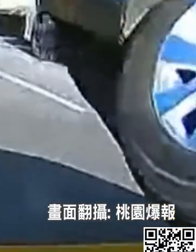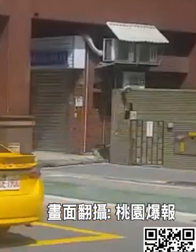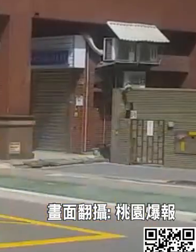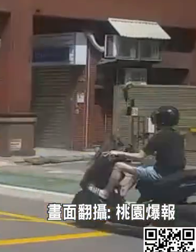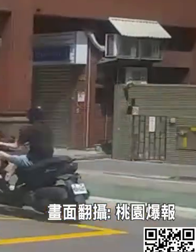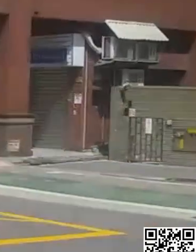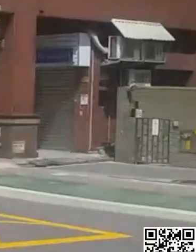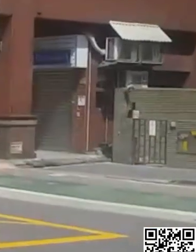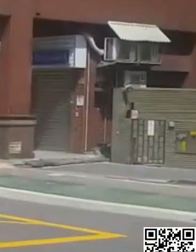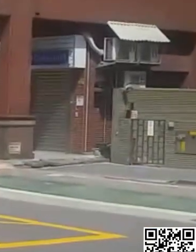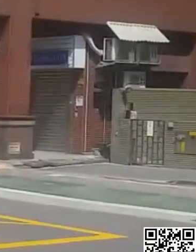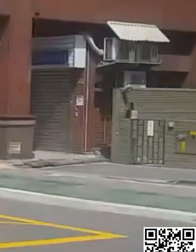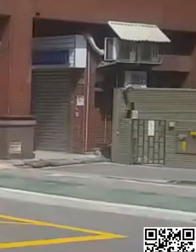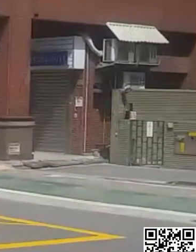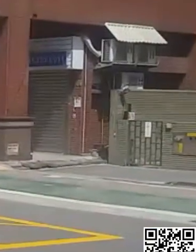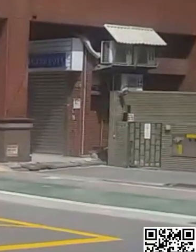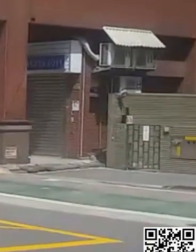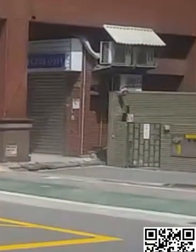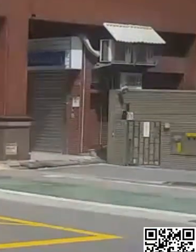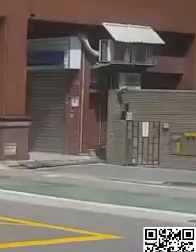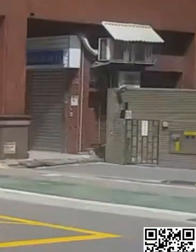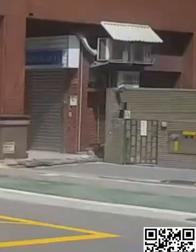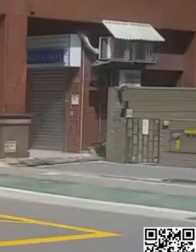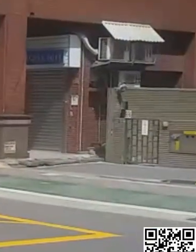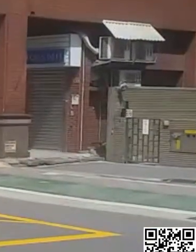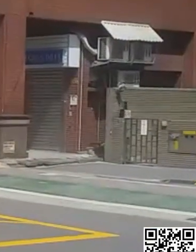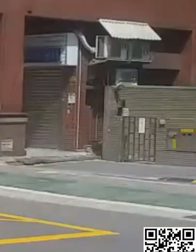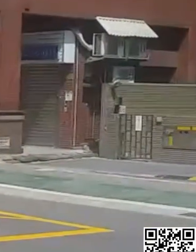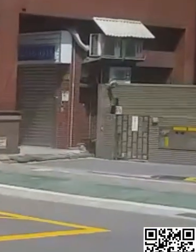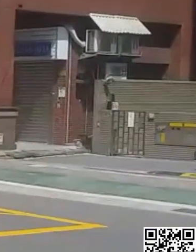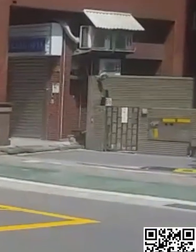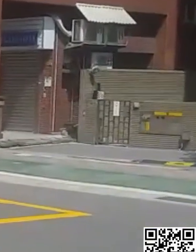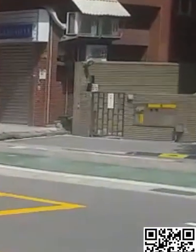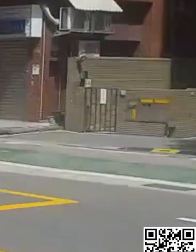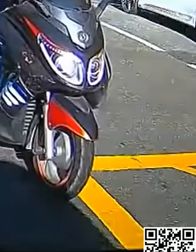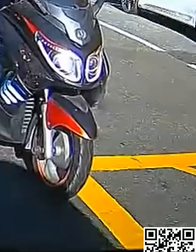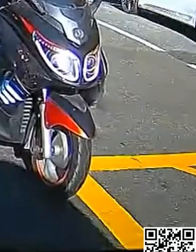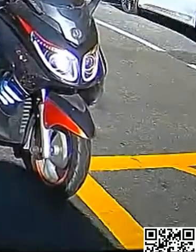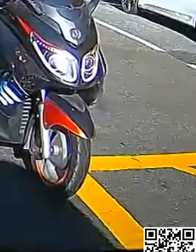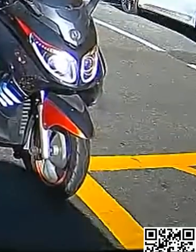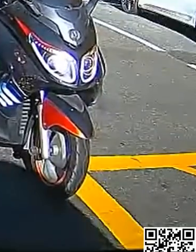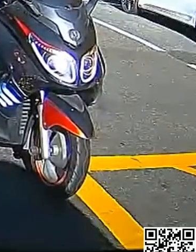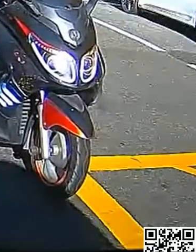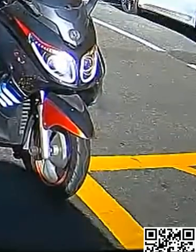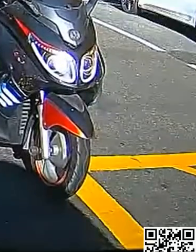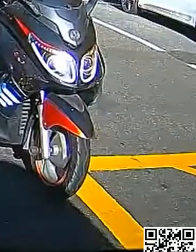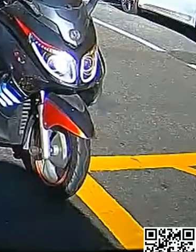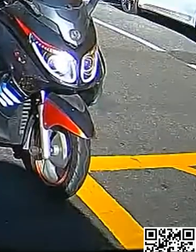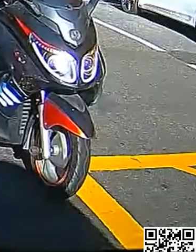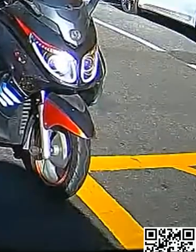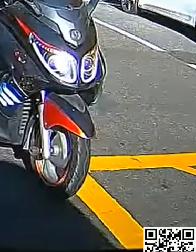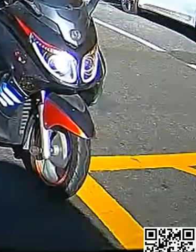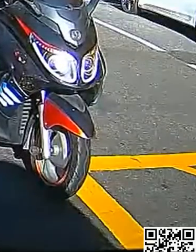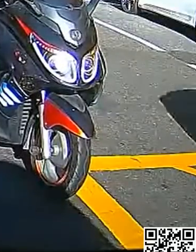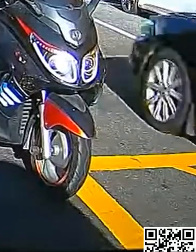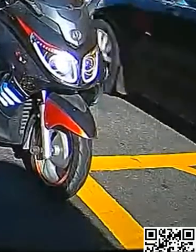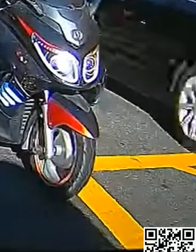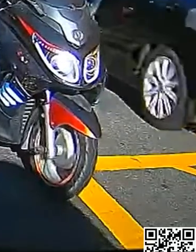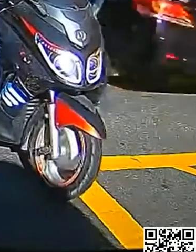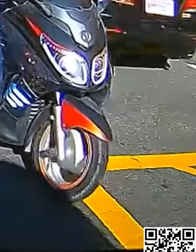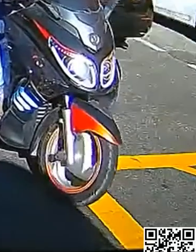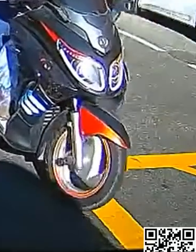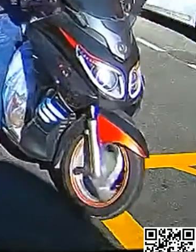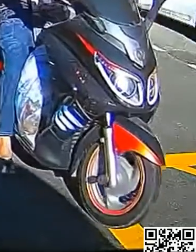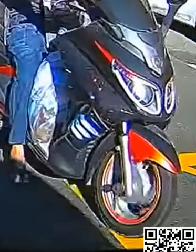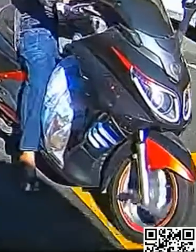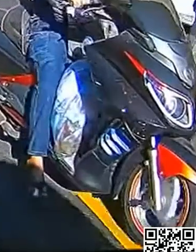车。桃园民光东路23号上午7点多发生撞车意外，一名叶姓女驾驶开车时，不知道是一时没注